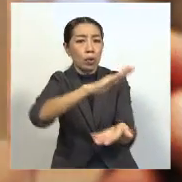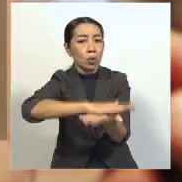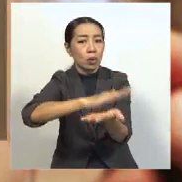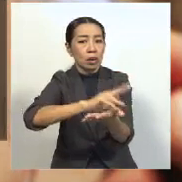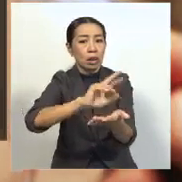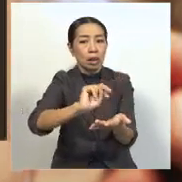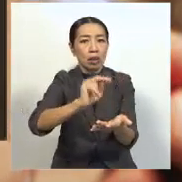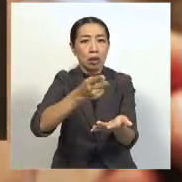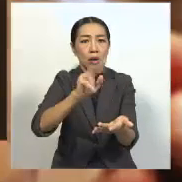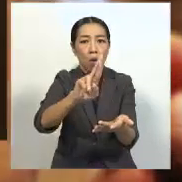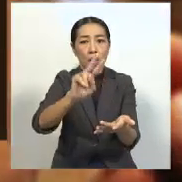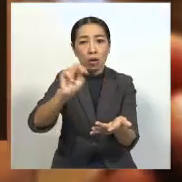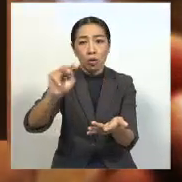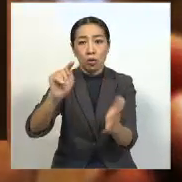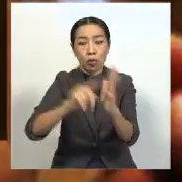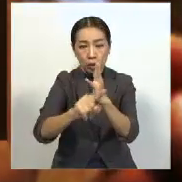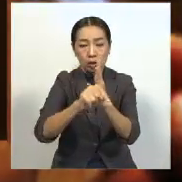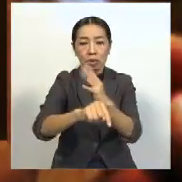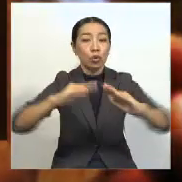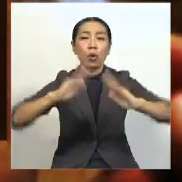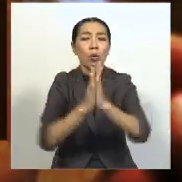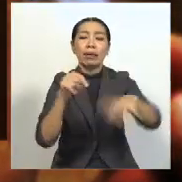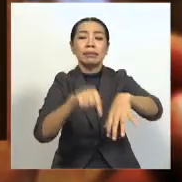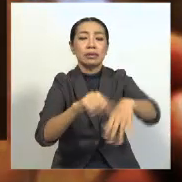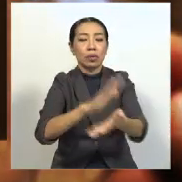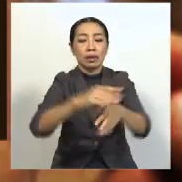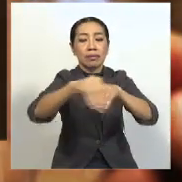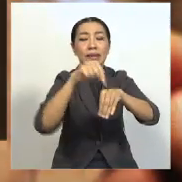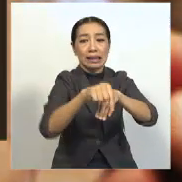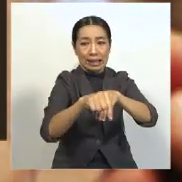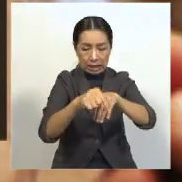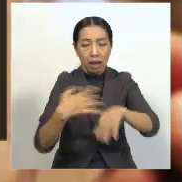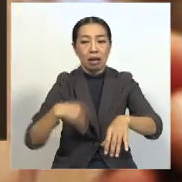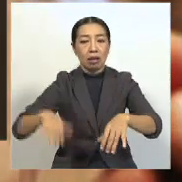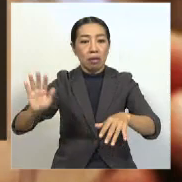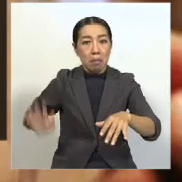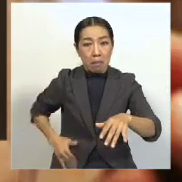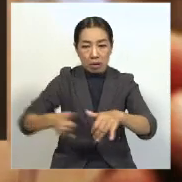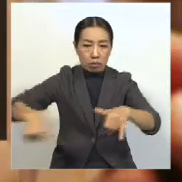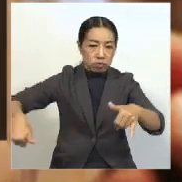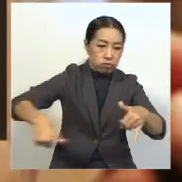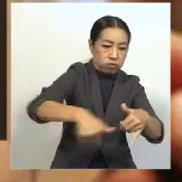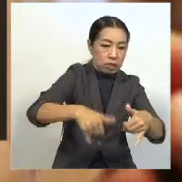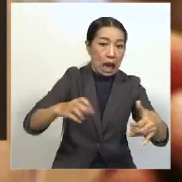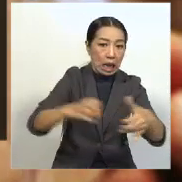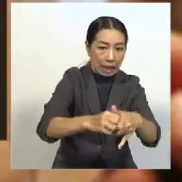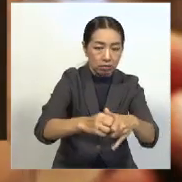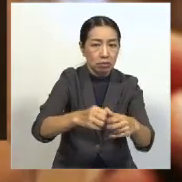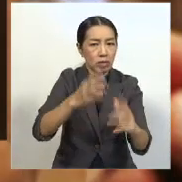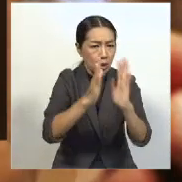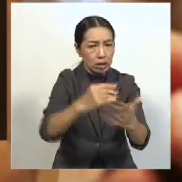เรียนนครนนท์วิทยา3วัดนครอินทร์ที่ตำบลสวนใหญ่อำเภอเมืองนนทบุรี2คนหลังจาก